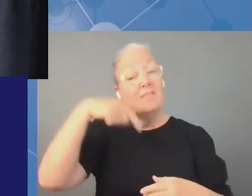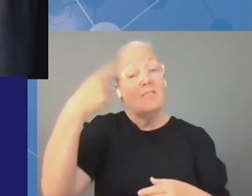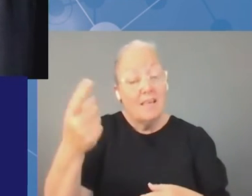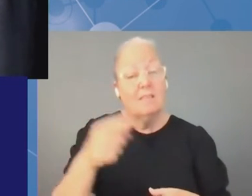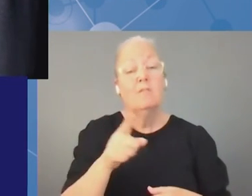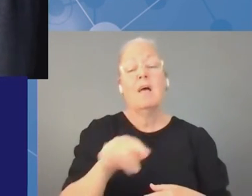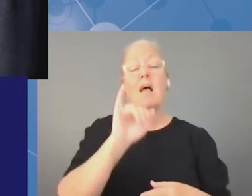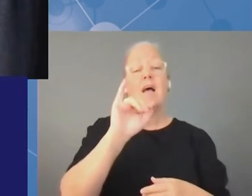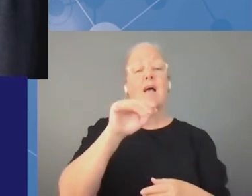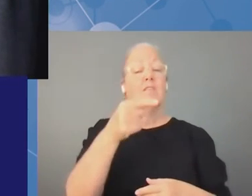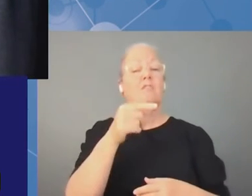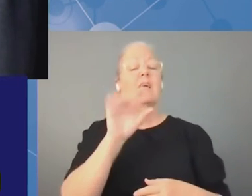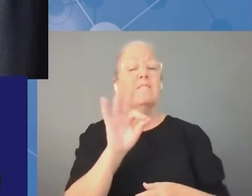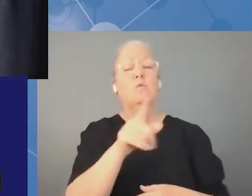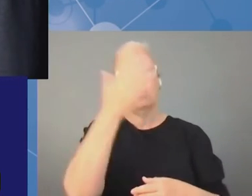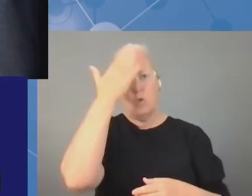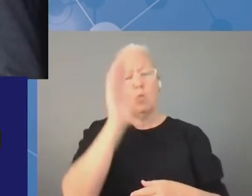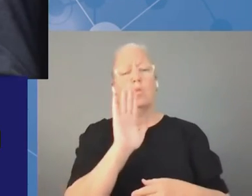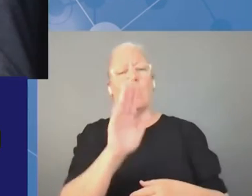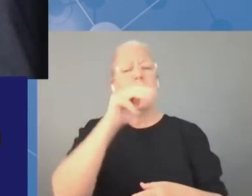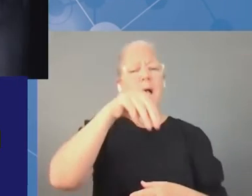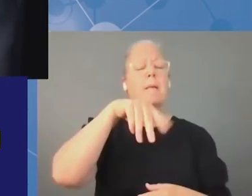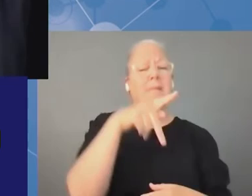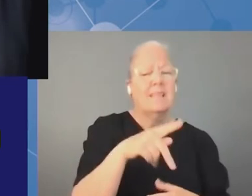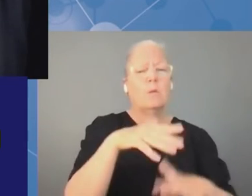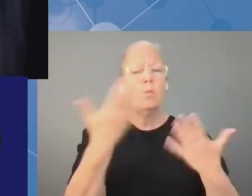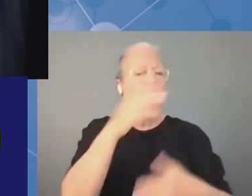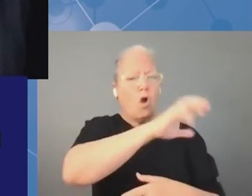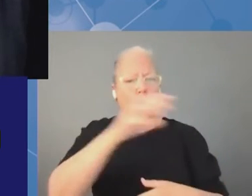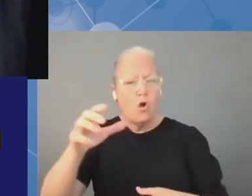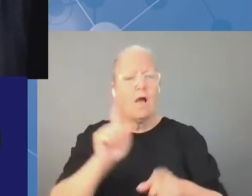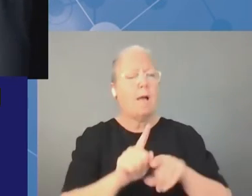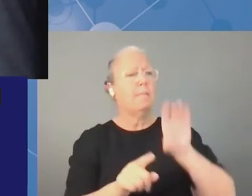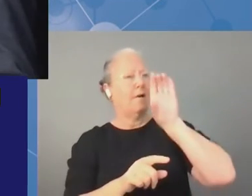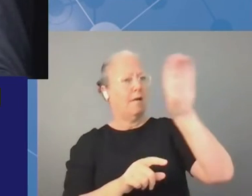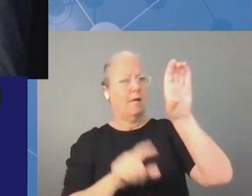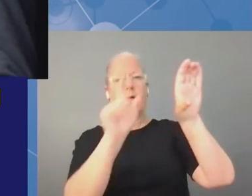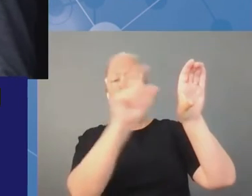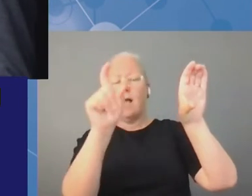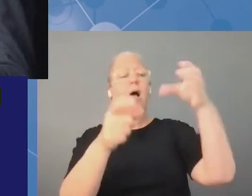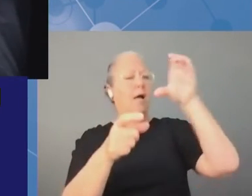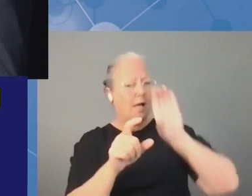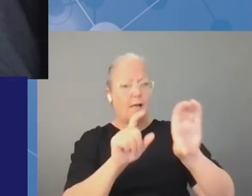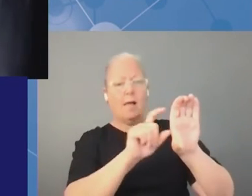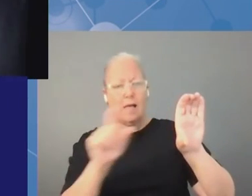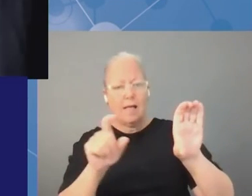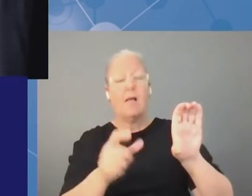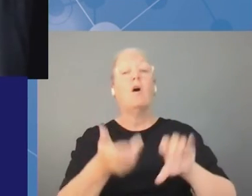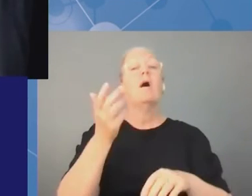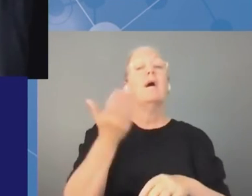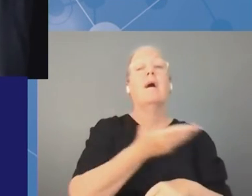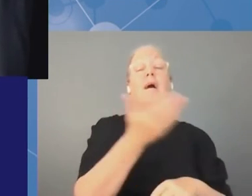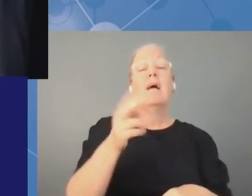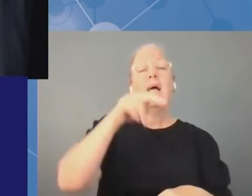есть много чего еще осталось сделать в плане